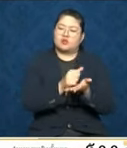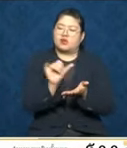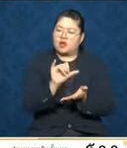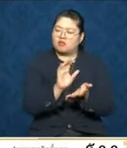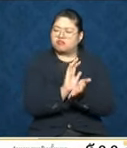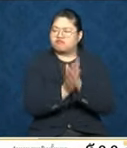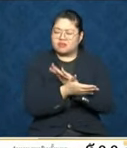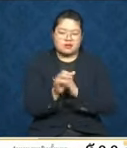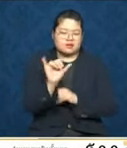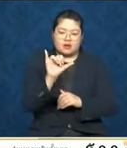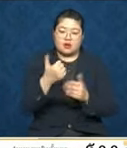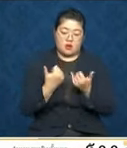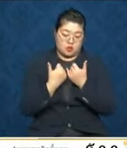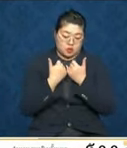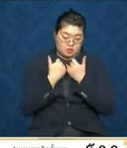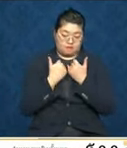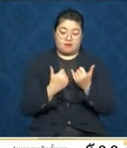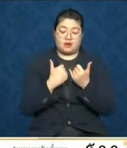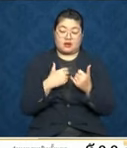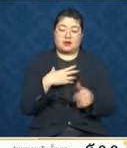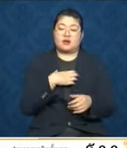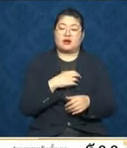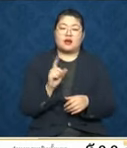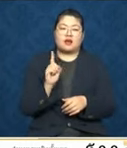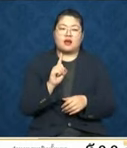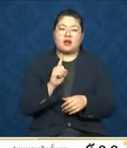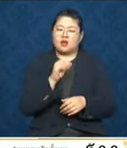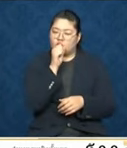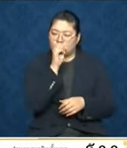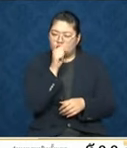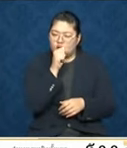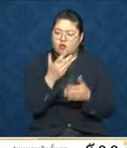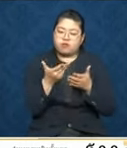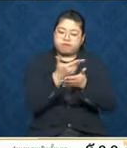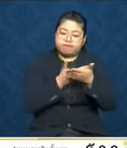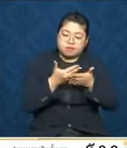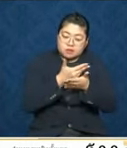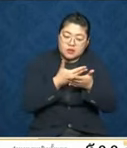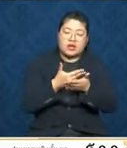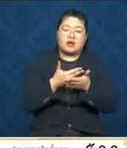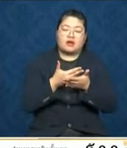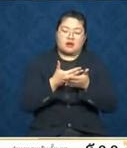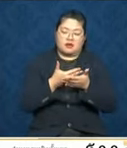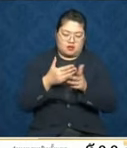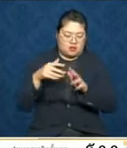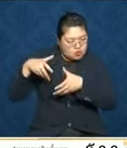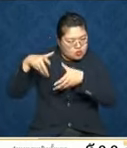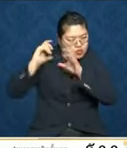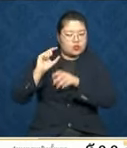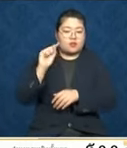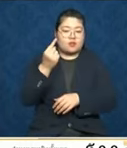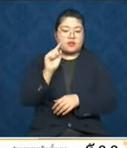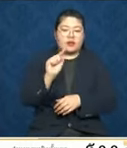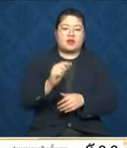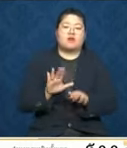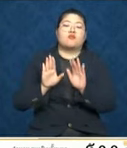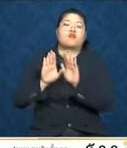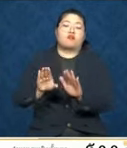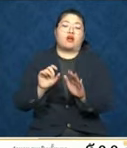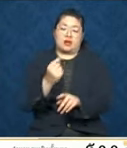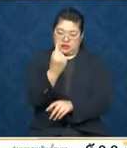อะไรใดๆเลยนะครับเพราะฉะนั้นวันนี้ผมก็อยากจะขอทดลองระบบในการปรึกษาหารือของพวกเราอีกสักครั้งนึงนะครับผมขอฝากเรื่องเดียวเ